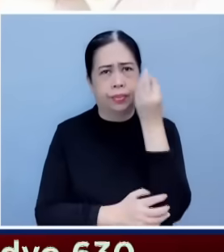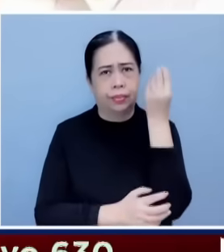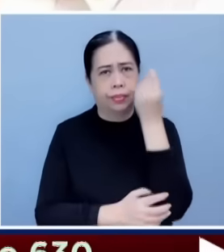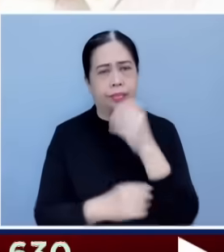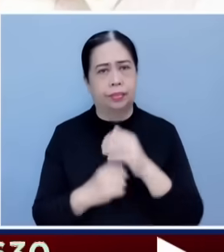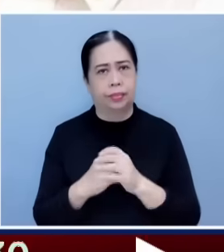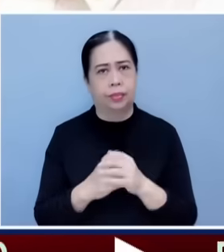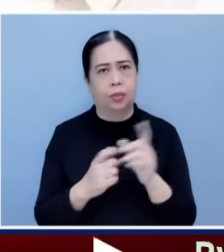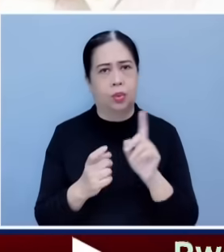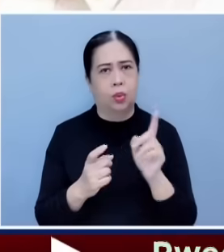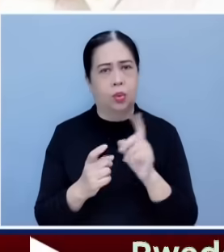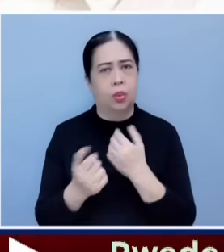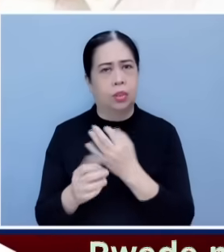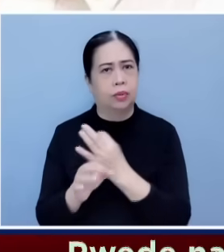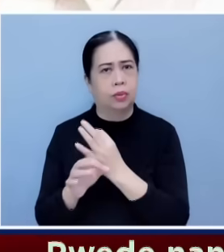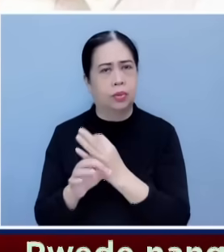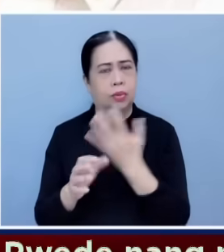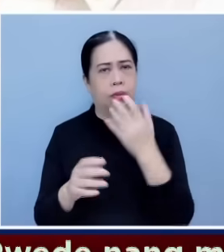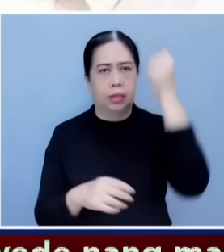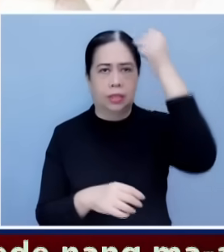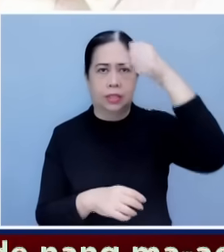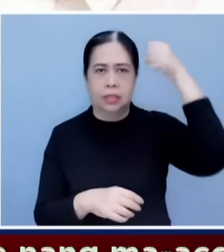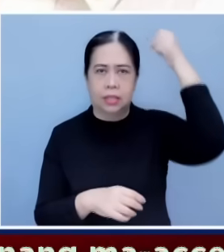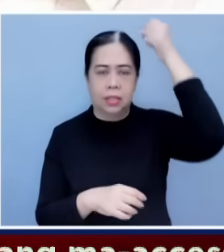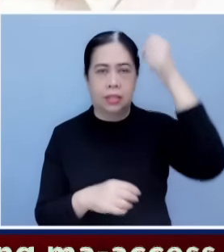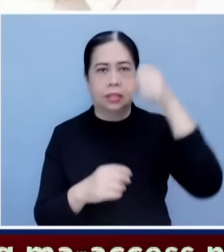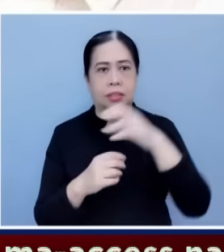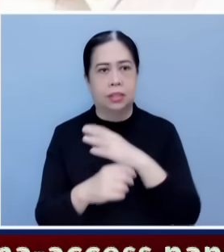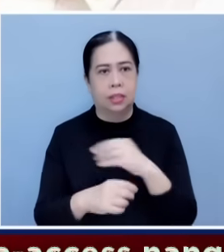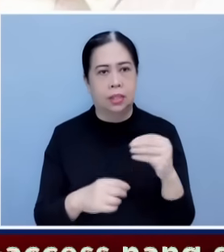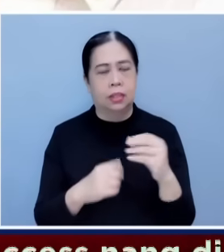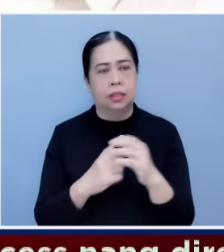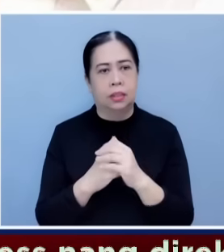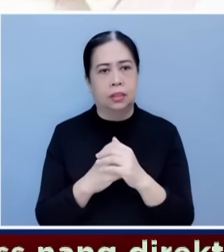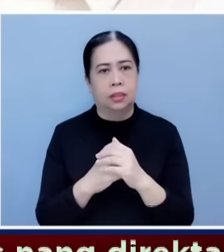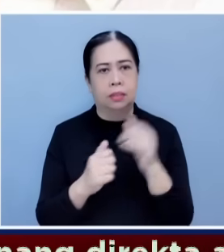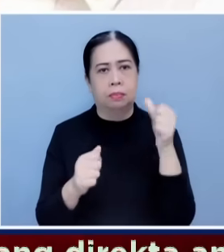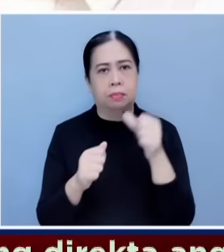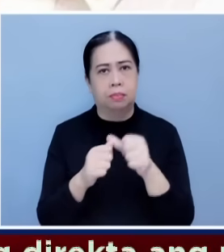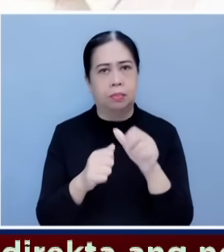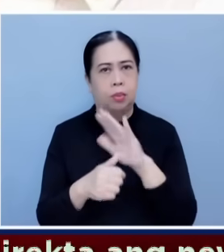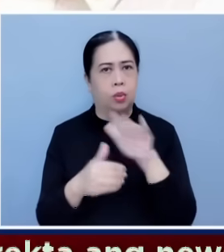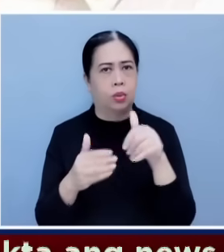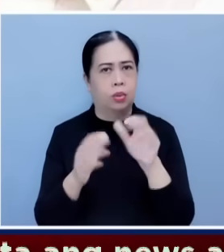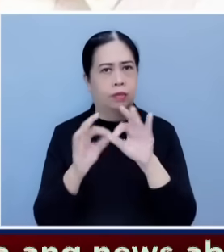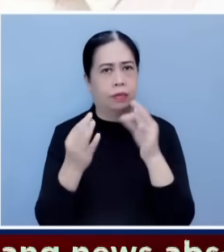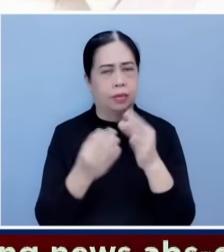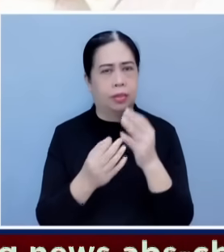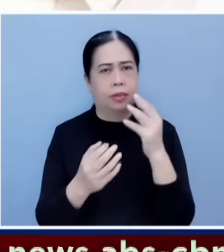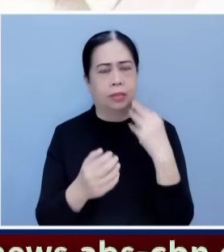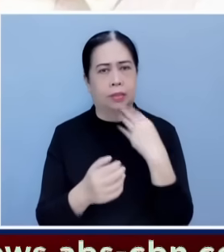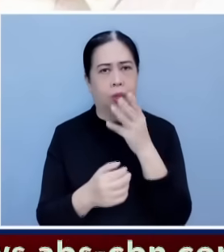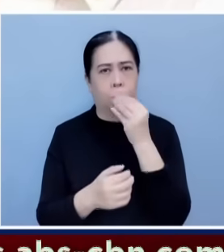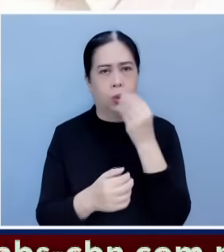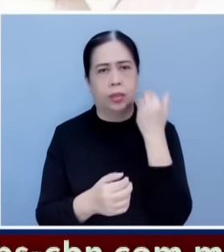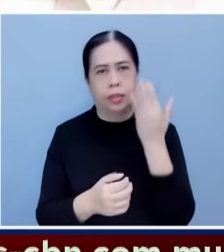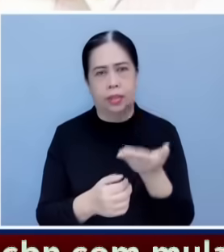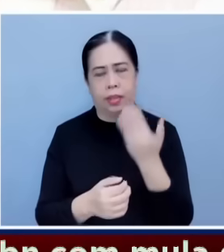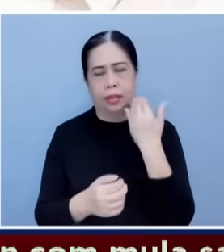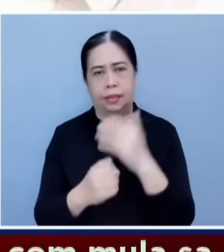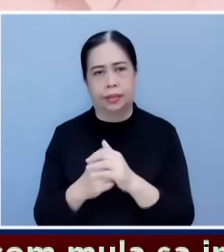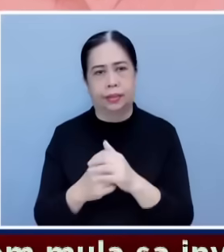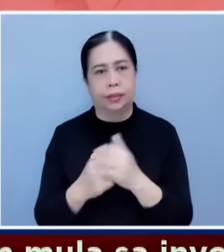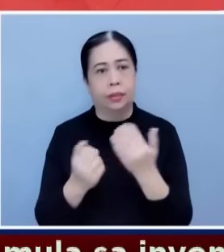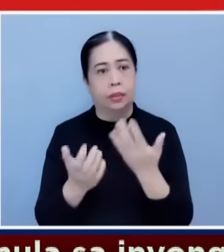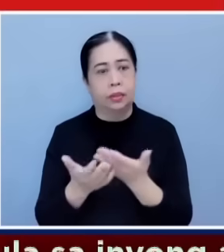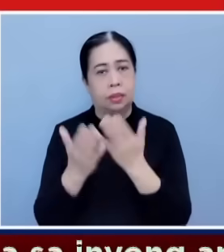ang naging debosyon ng mga santo at alaala ng mga mahal sa buhay na pumanaw na. Humiling po naman